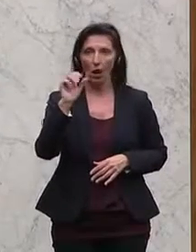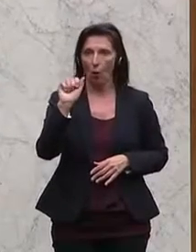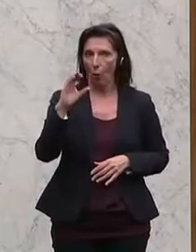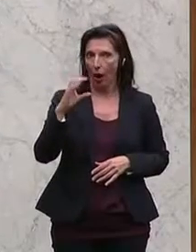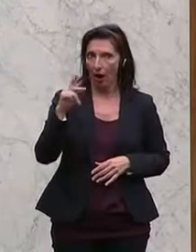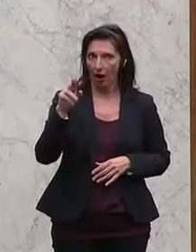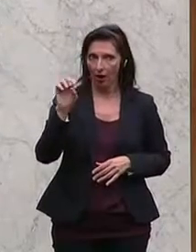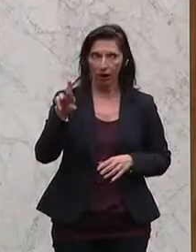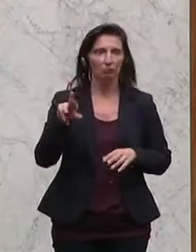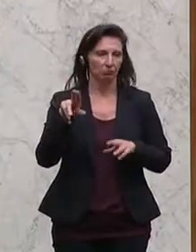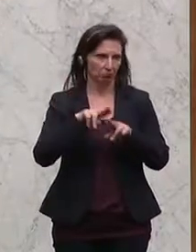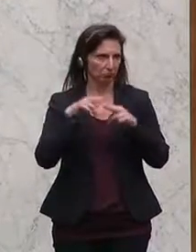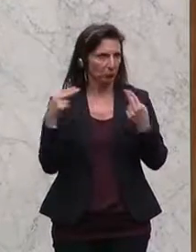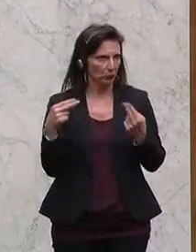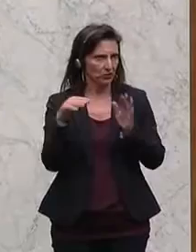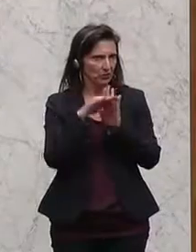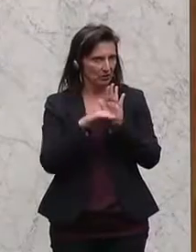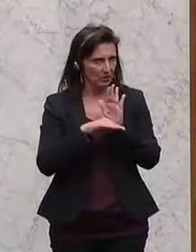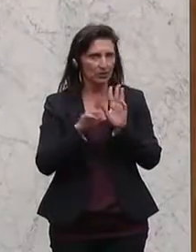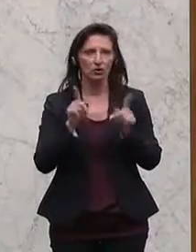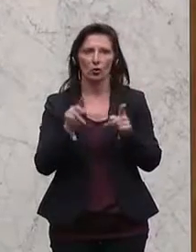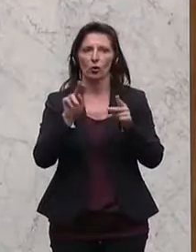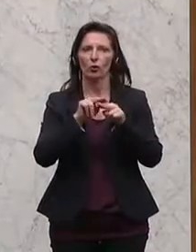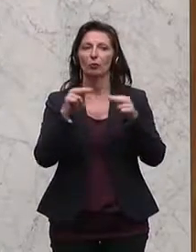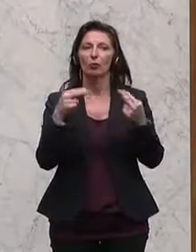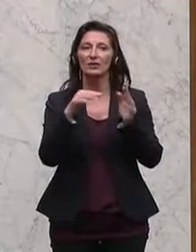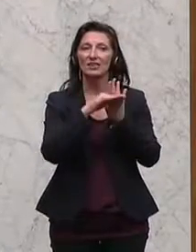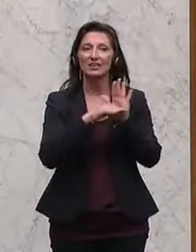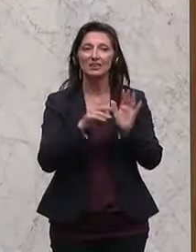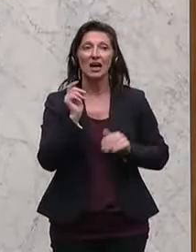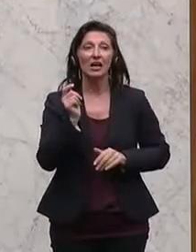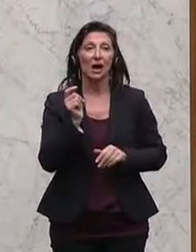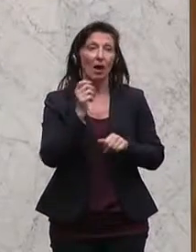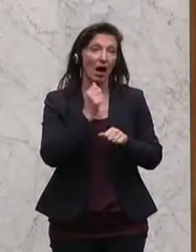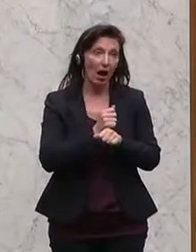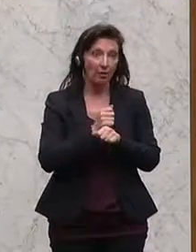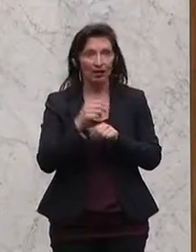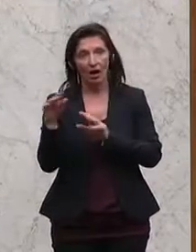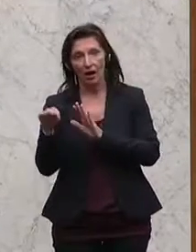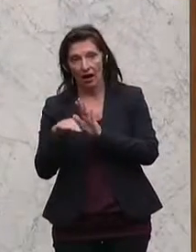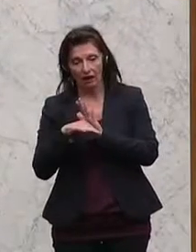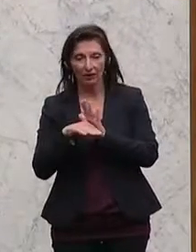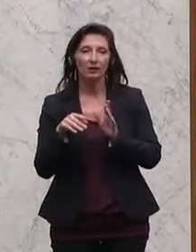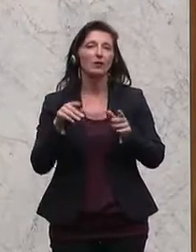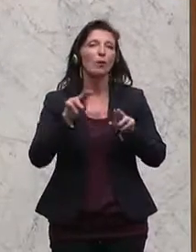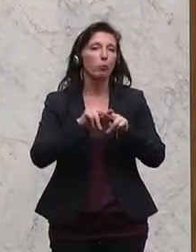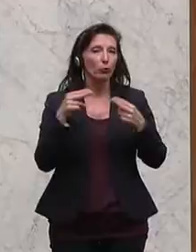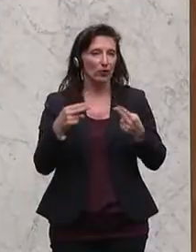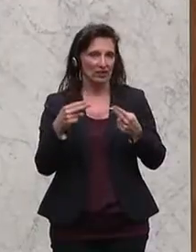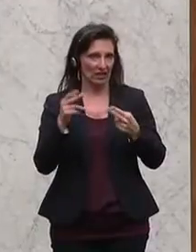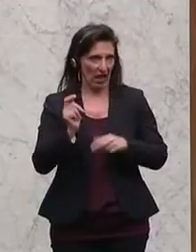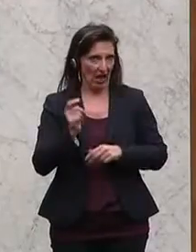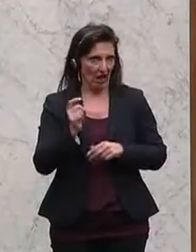Stronach fordert in einem Antrag, in Österreich lebenden ausländischen Pensionisten die